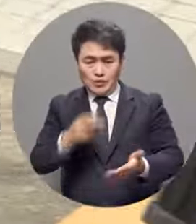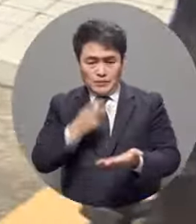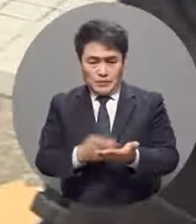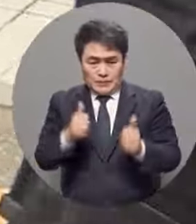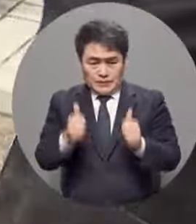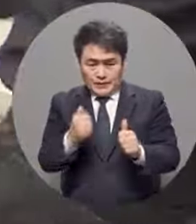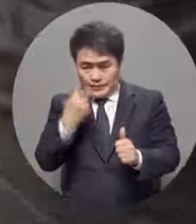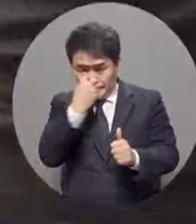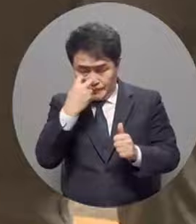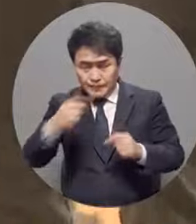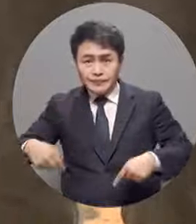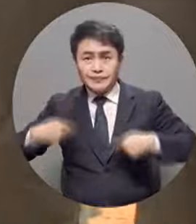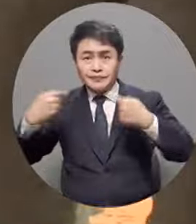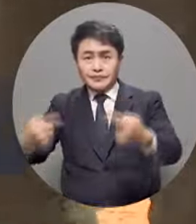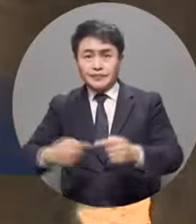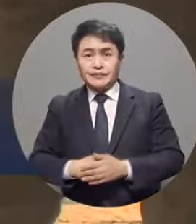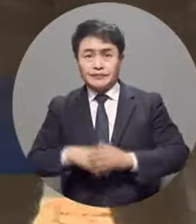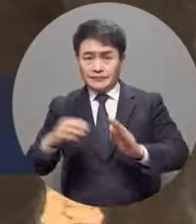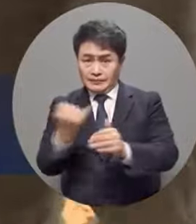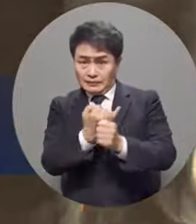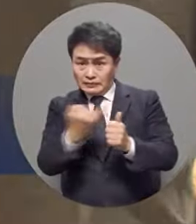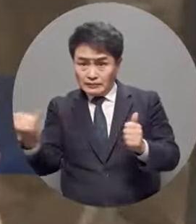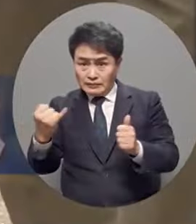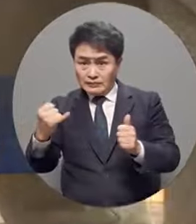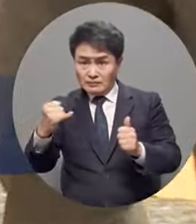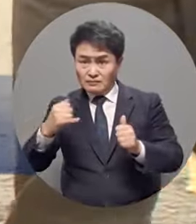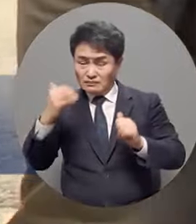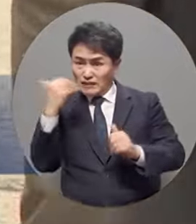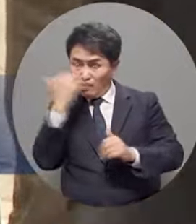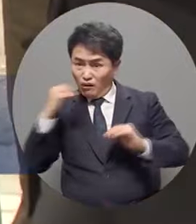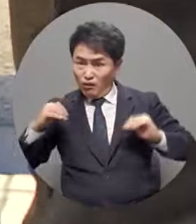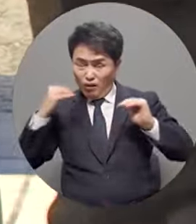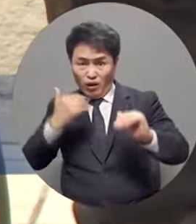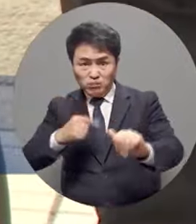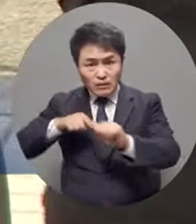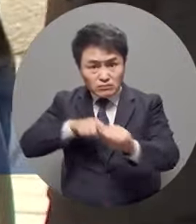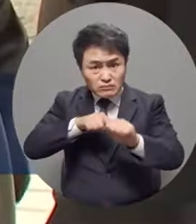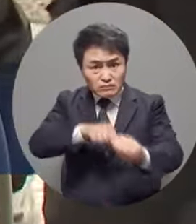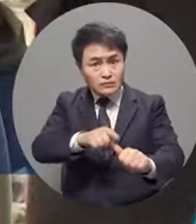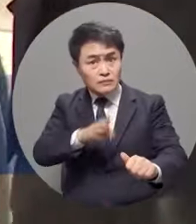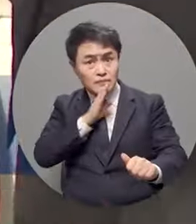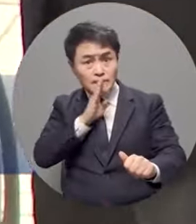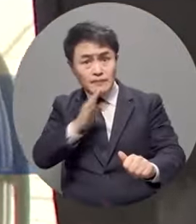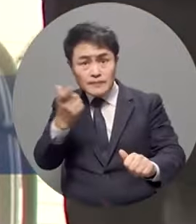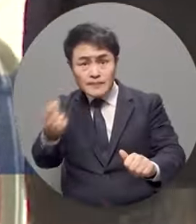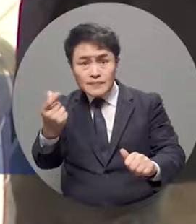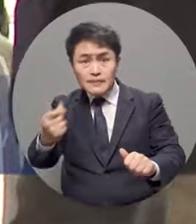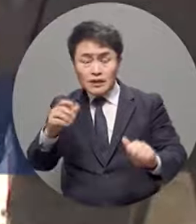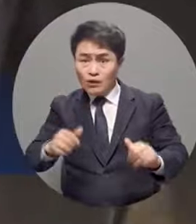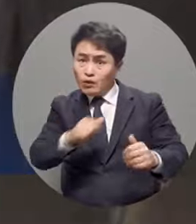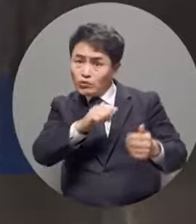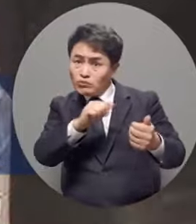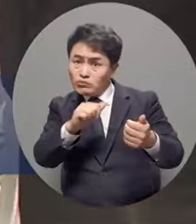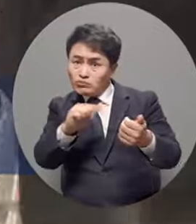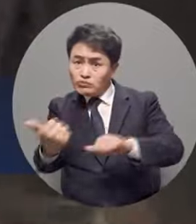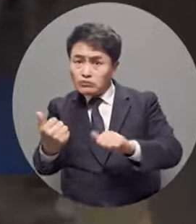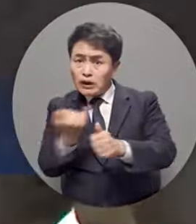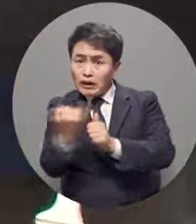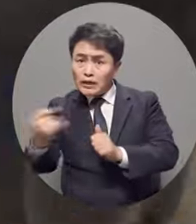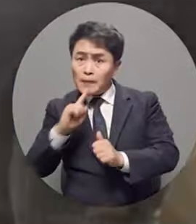영장실질심사에 출석했습니다. 아내에게 성인 방송을 하게 강요한 혐의 맞으십니까? 숨진 아내에게 하실 말씀